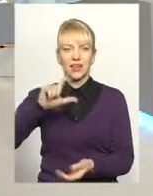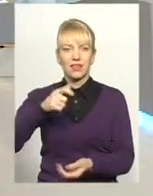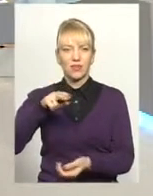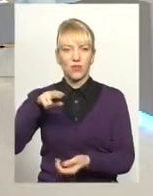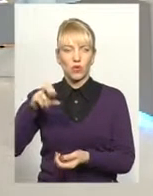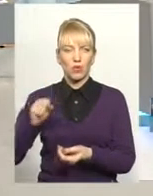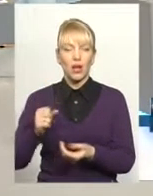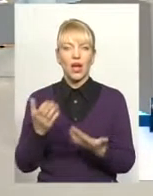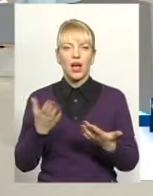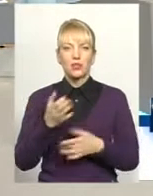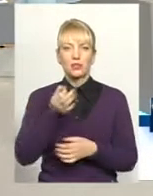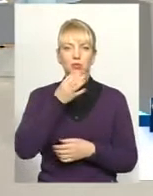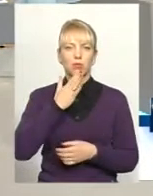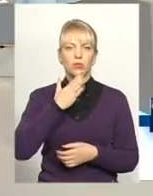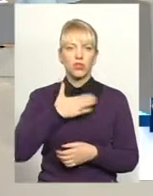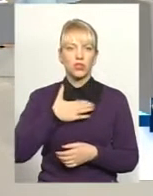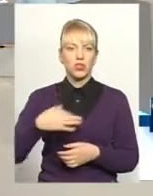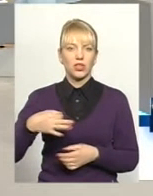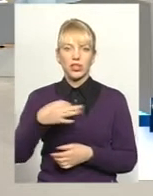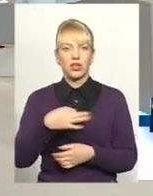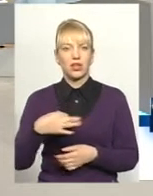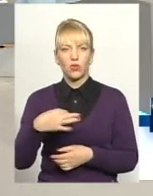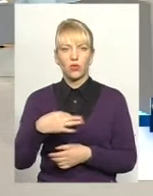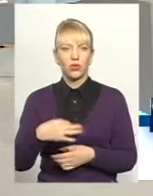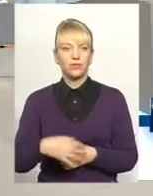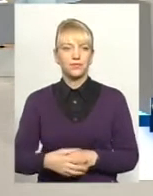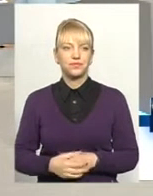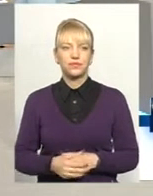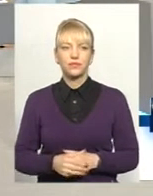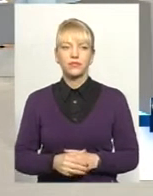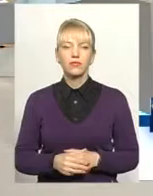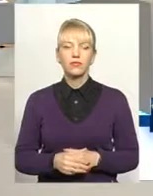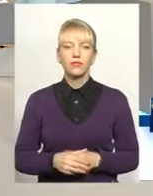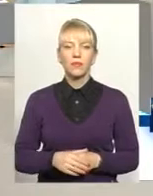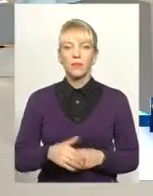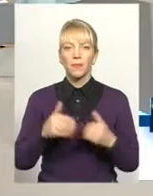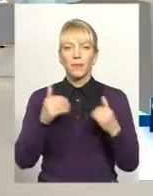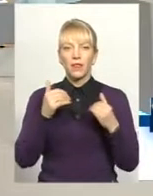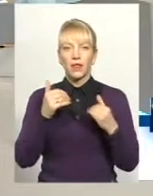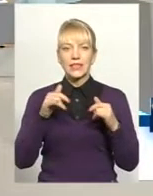регіон, наша область? Скажіть, я скажу. Будь ласка. Справа в тому, що сьогодні